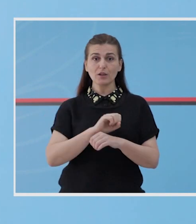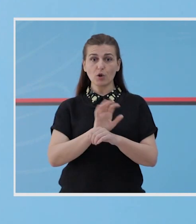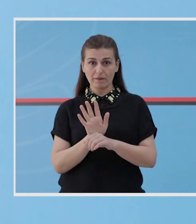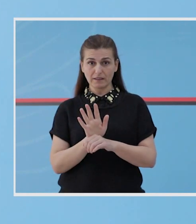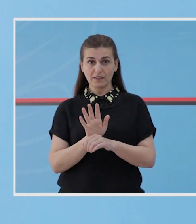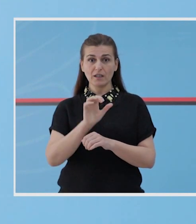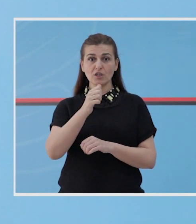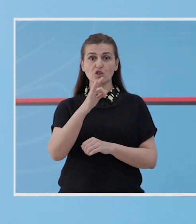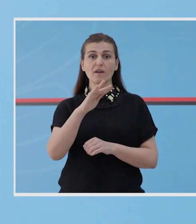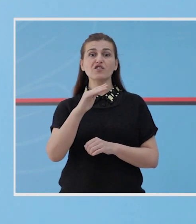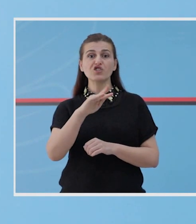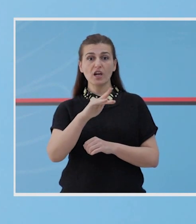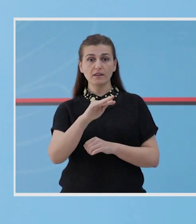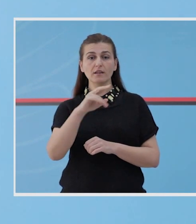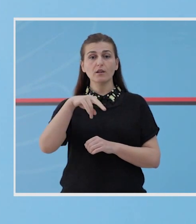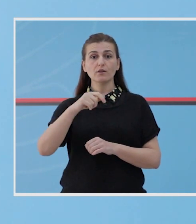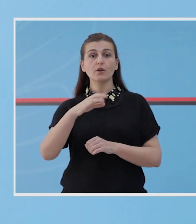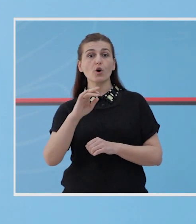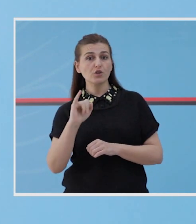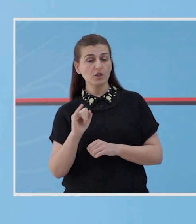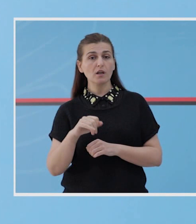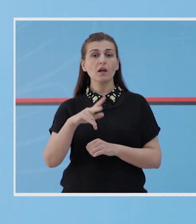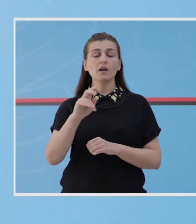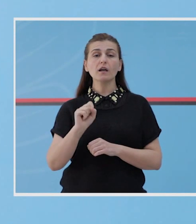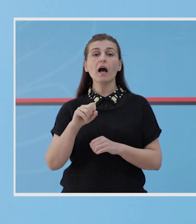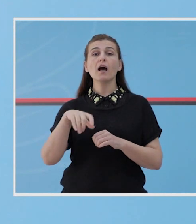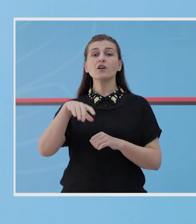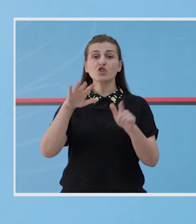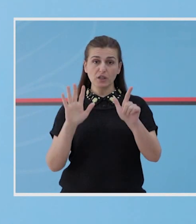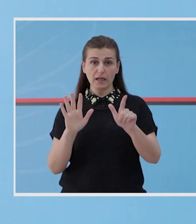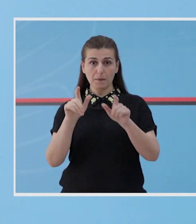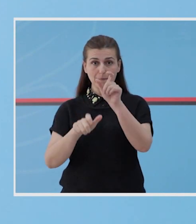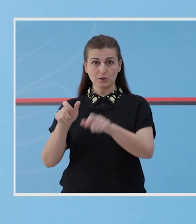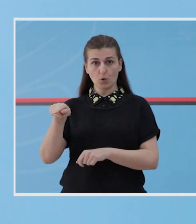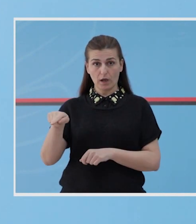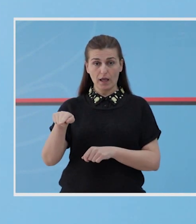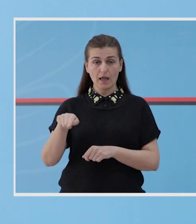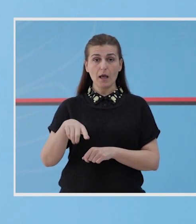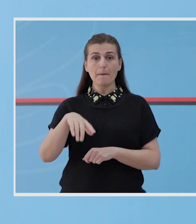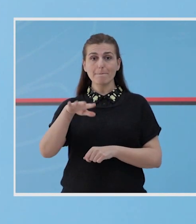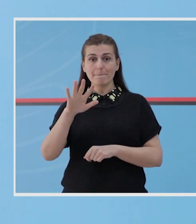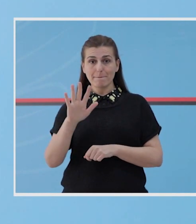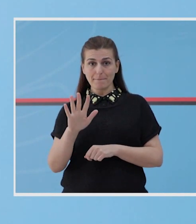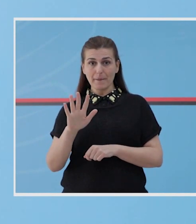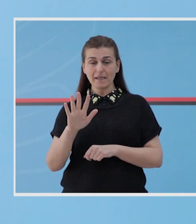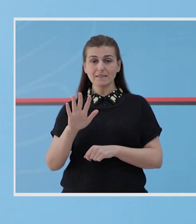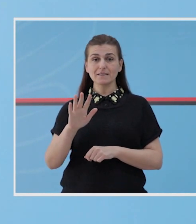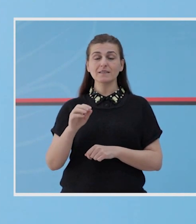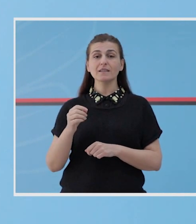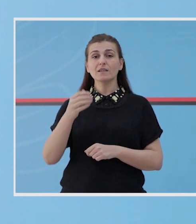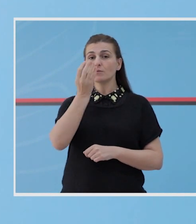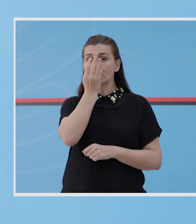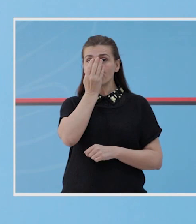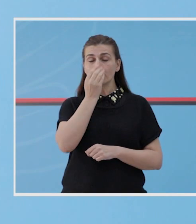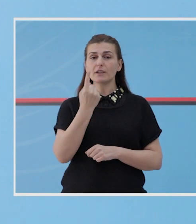shëfqet në roqë, janë 6 pacientë të shtruar gjithsej. Nga këta, 5 në terapi intensive, 1 në